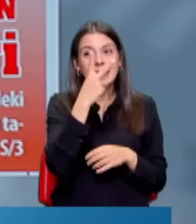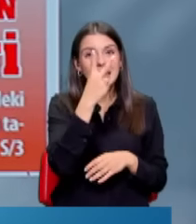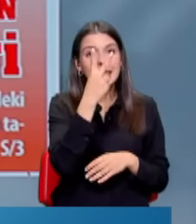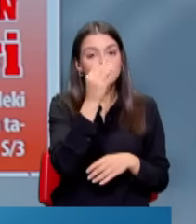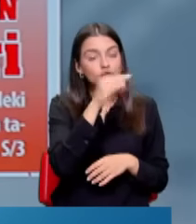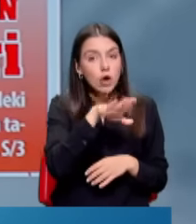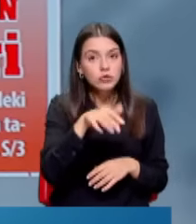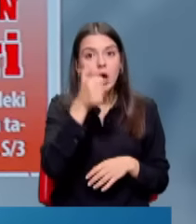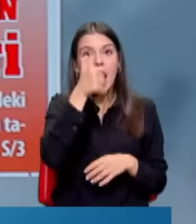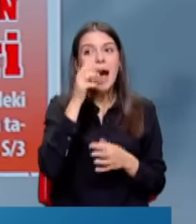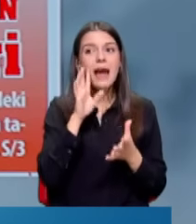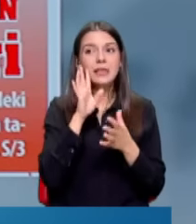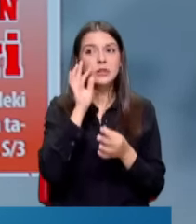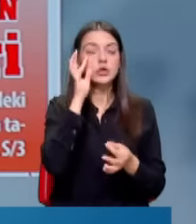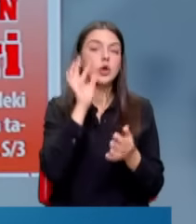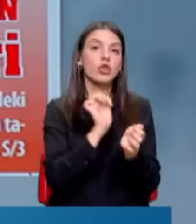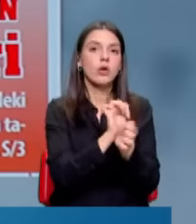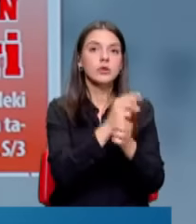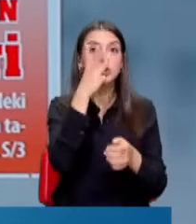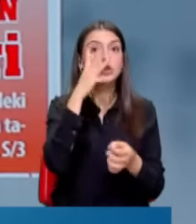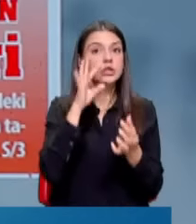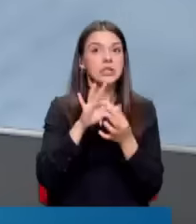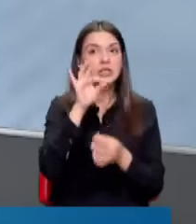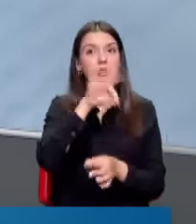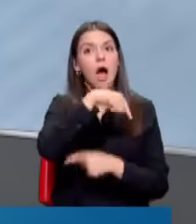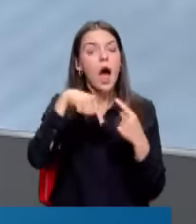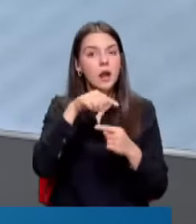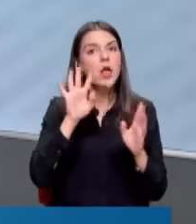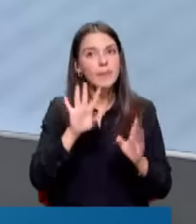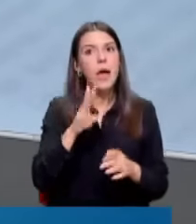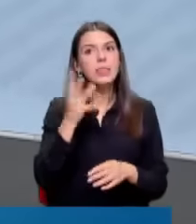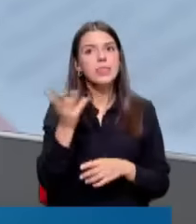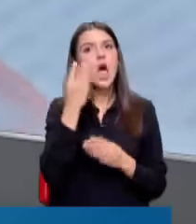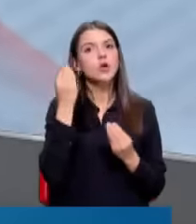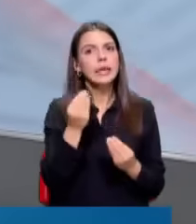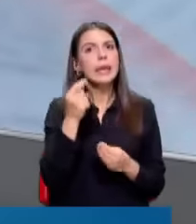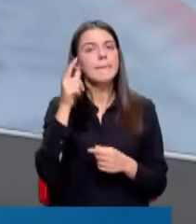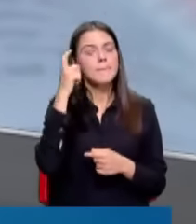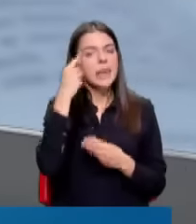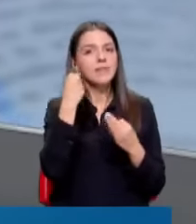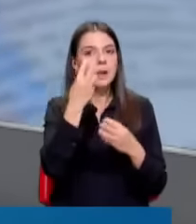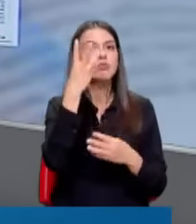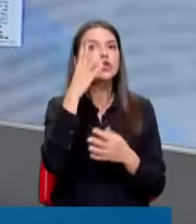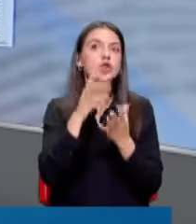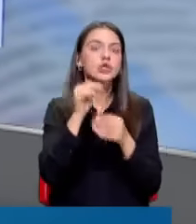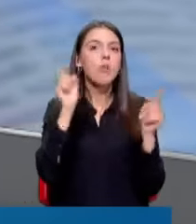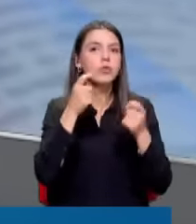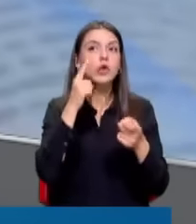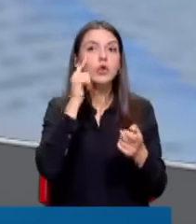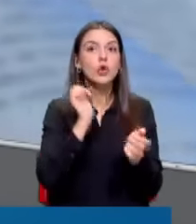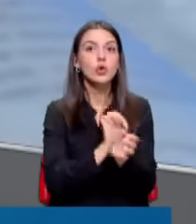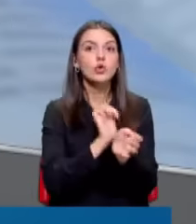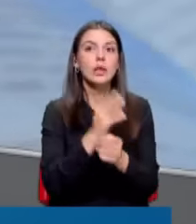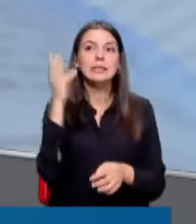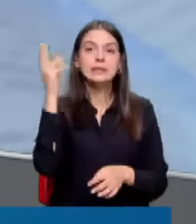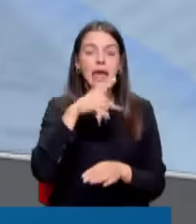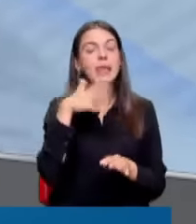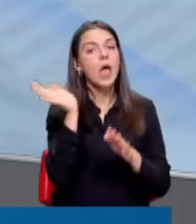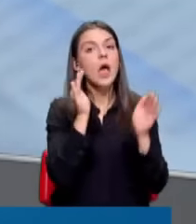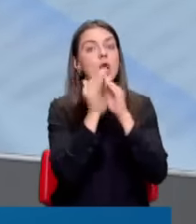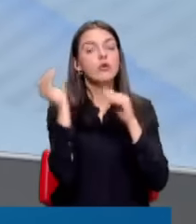gözaltında, 3 kişi aranıyor denmiş. Arananlar da bulundu aslında. Daha güncel bilgiyi aktarmak gerekirse tutuklananların sayısı